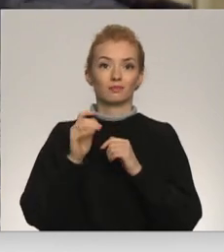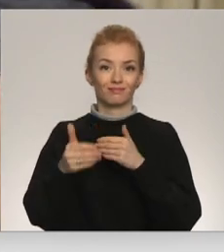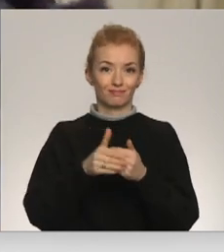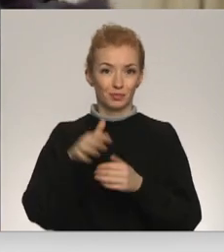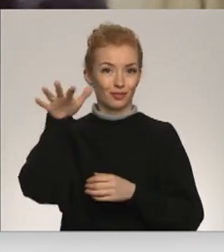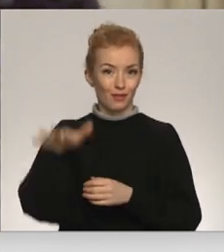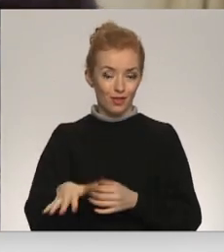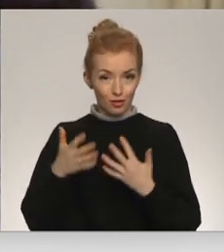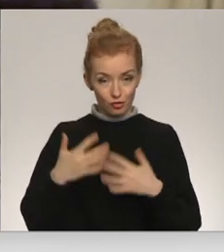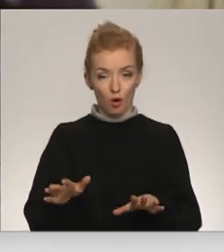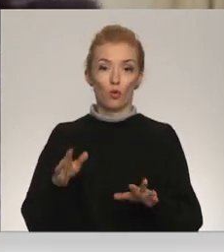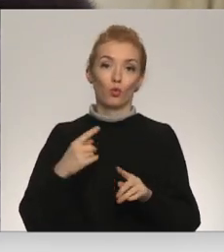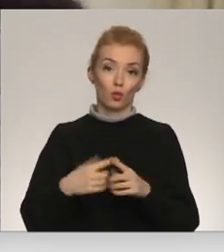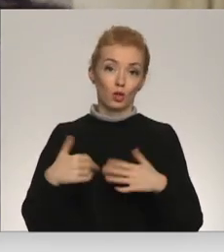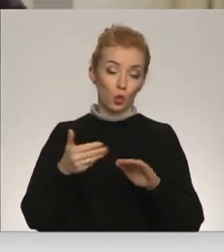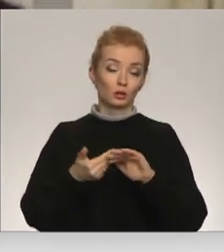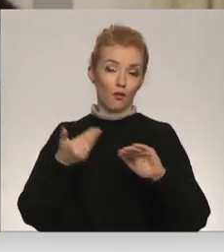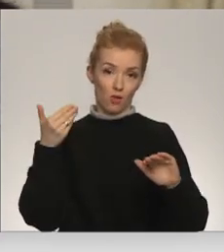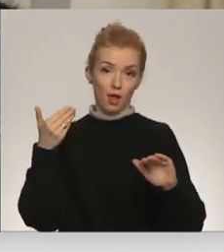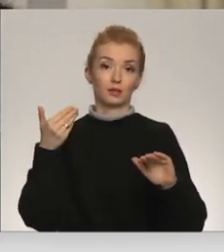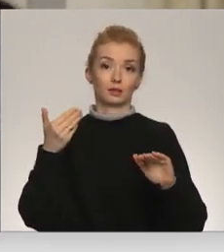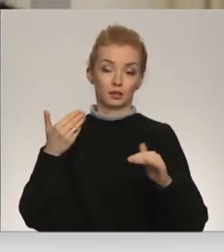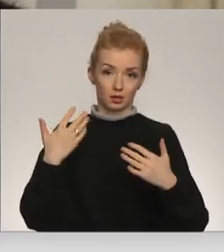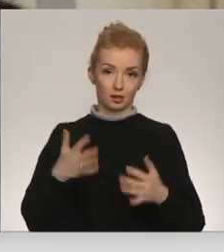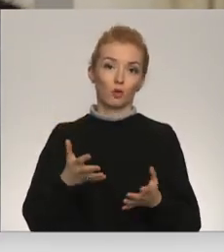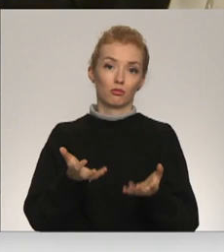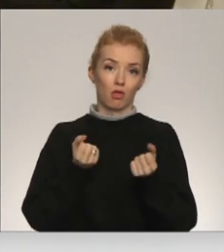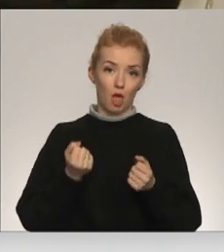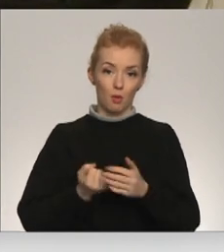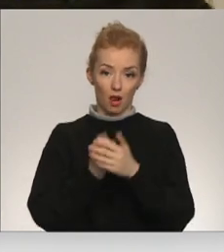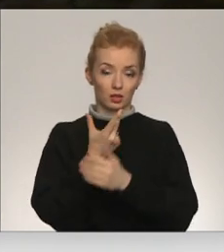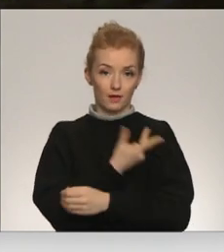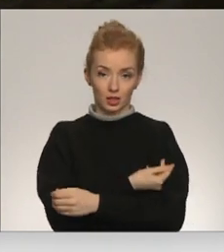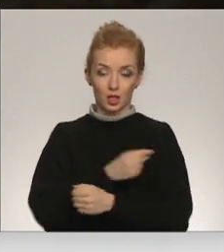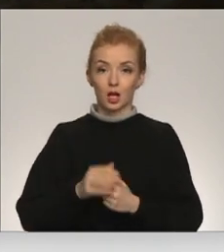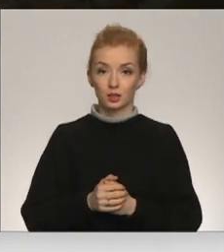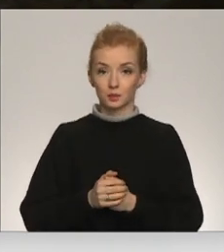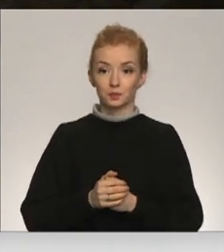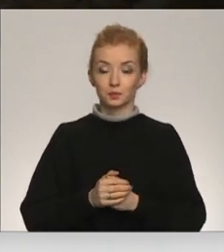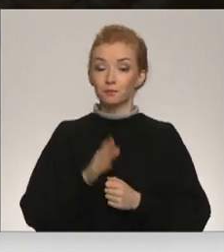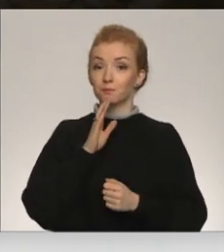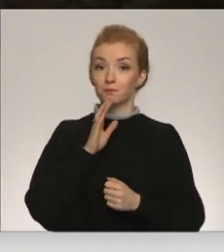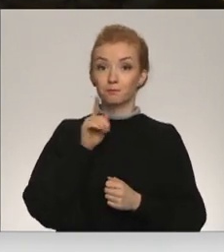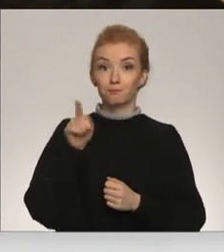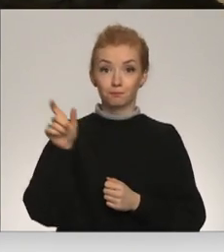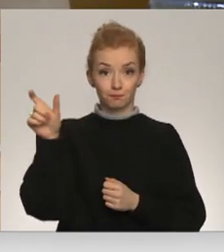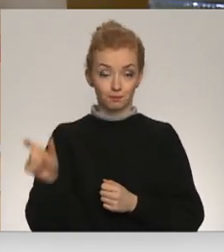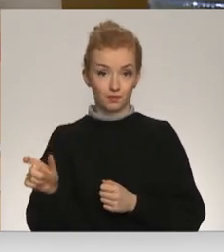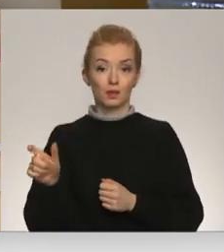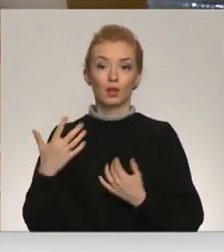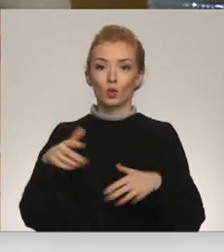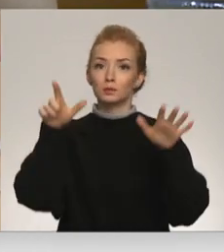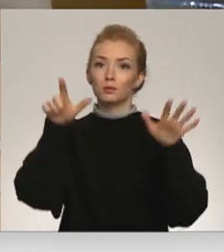nu, un jau savlaicīgi otro potes taisīju. Ditai kopš otrās vakcīnas pagājis mazliet vairāk par